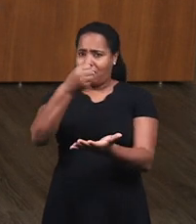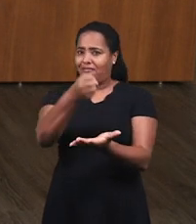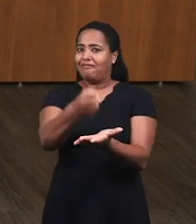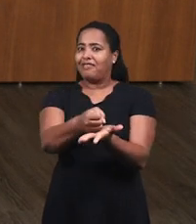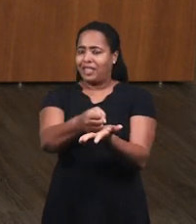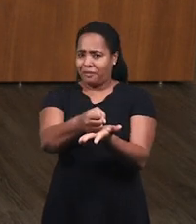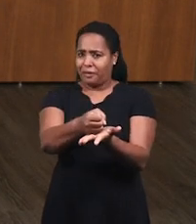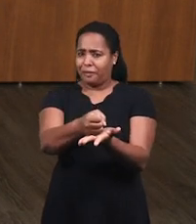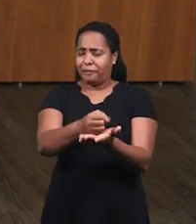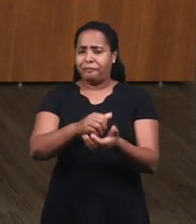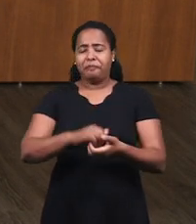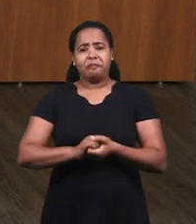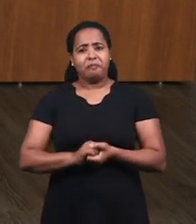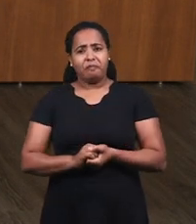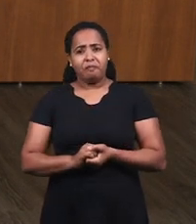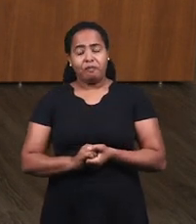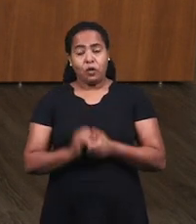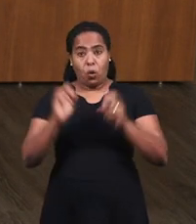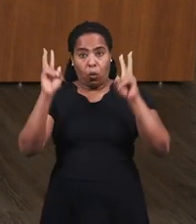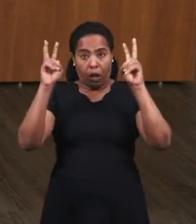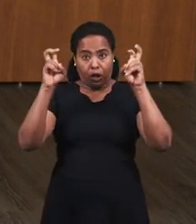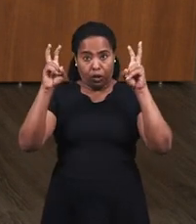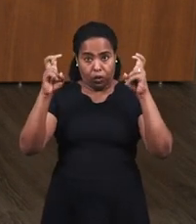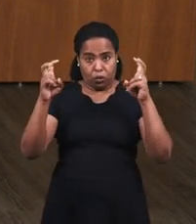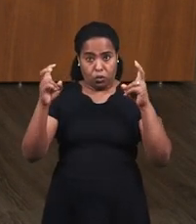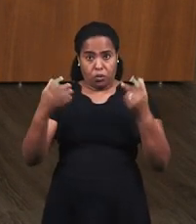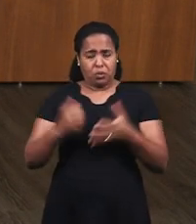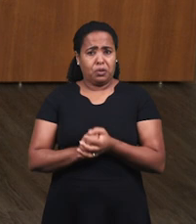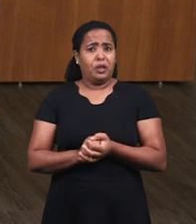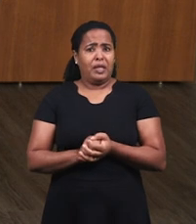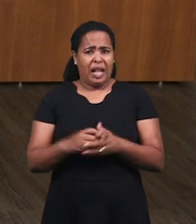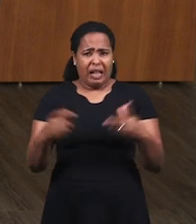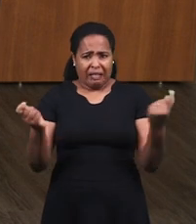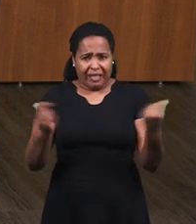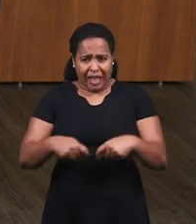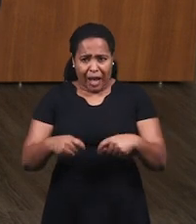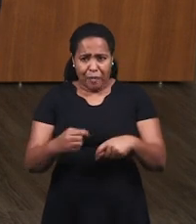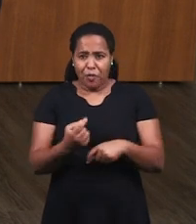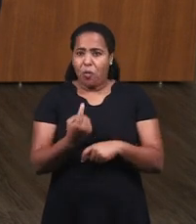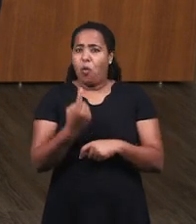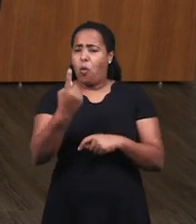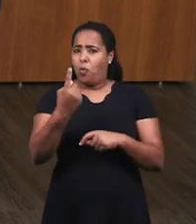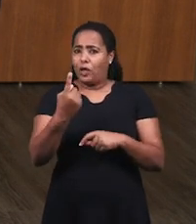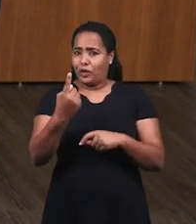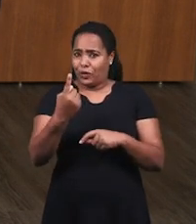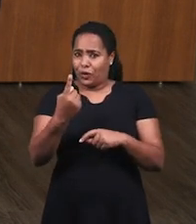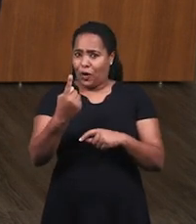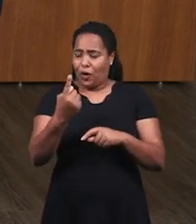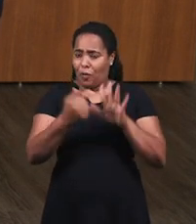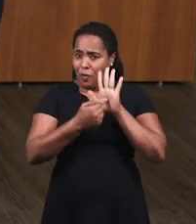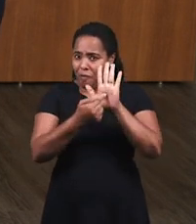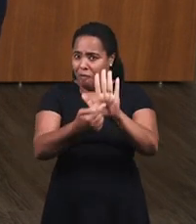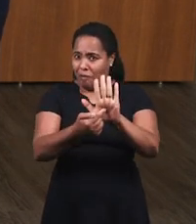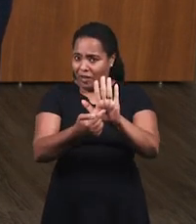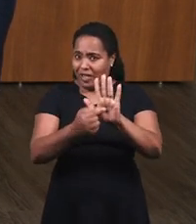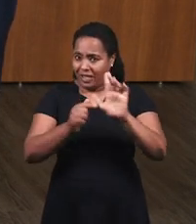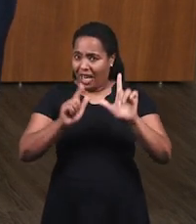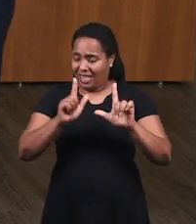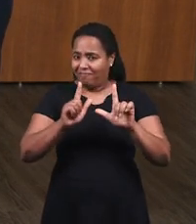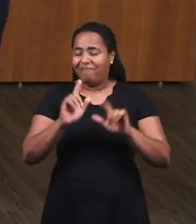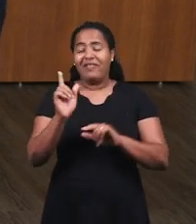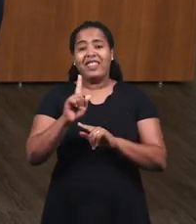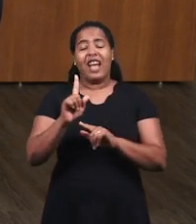И невозможно будет исчерпать такую тему за одну программу. По этой